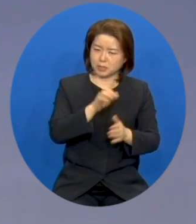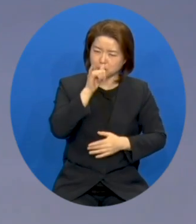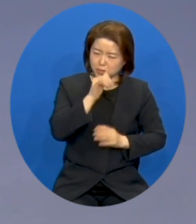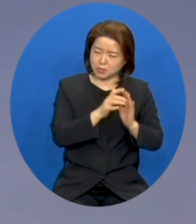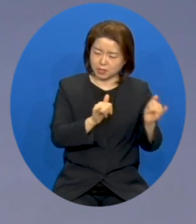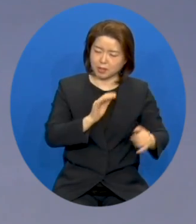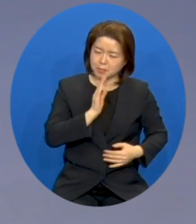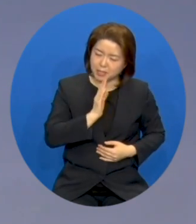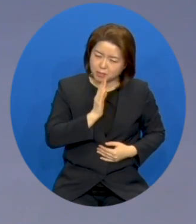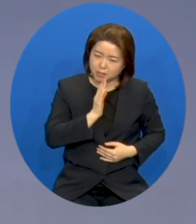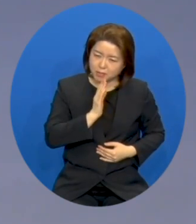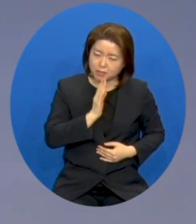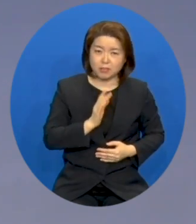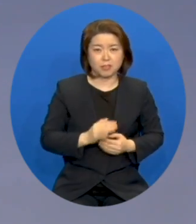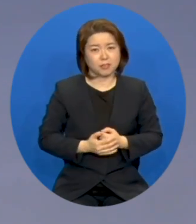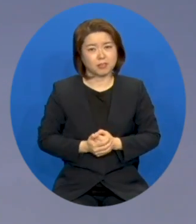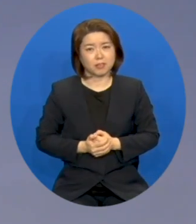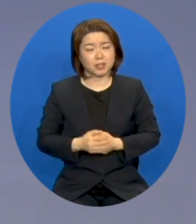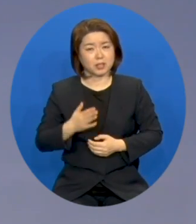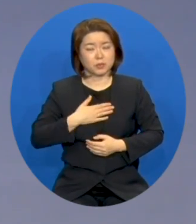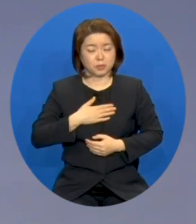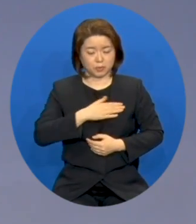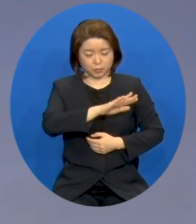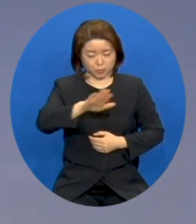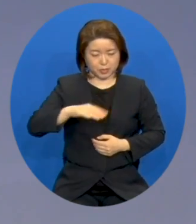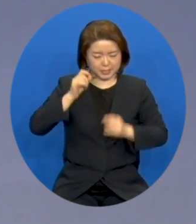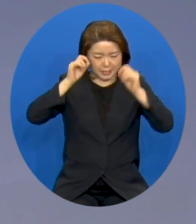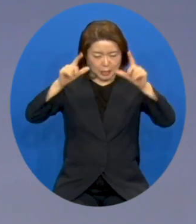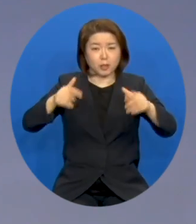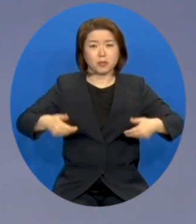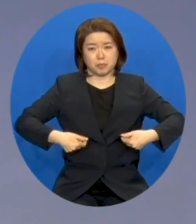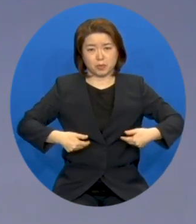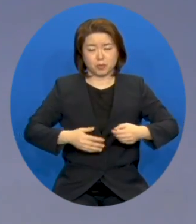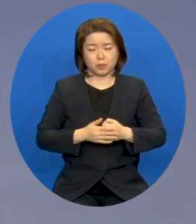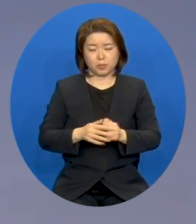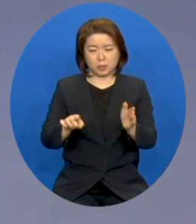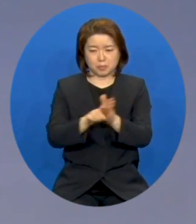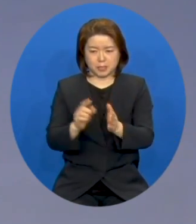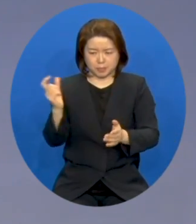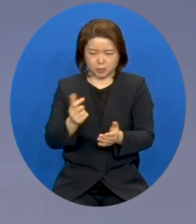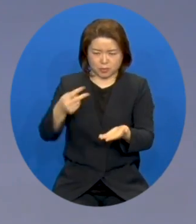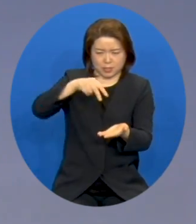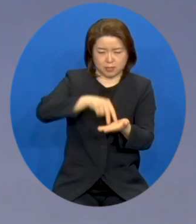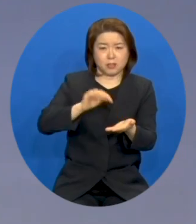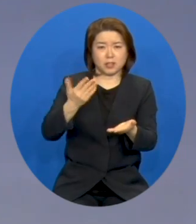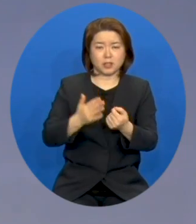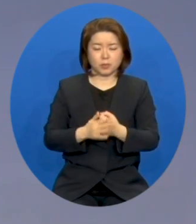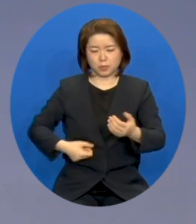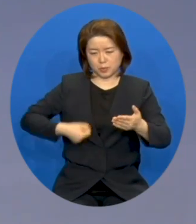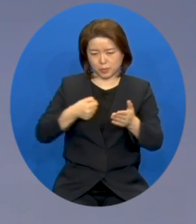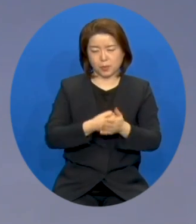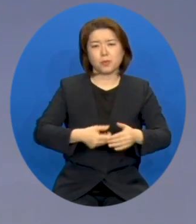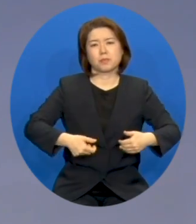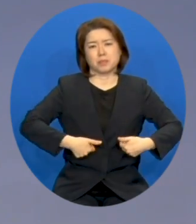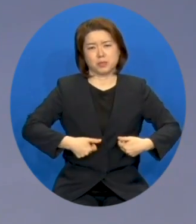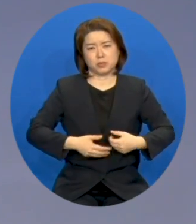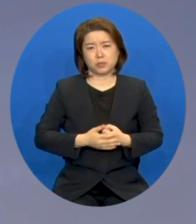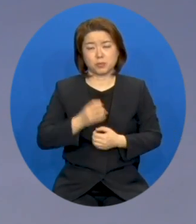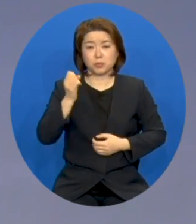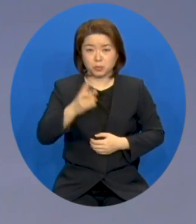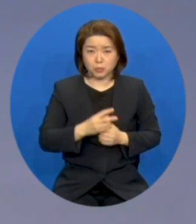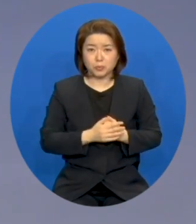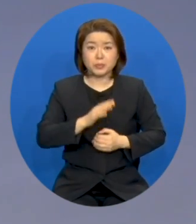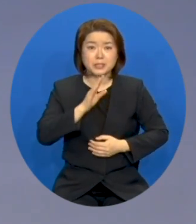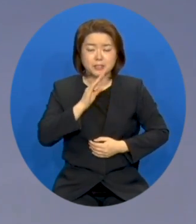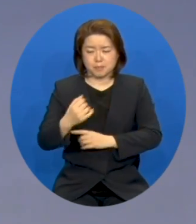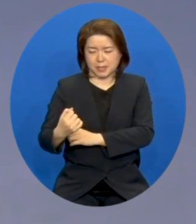사람인가? 우리는 깨어 있어야 하고 믿음에 굳게 서야 하고 용감해야 되고 그리고